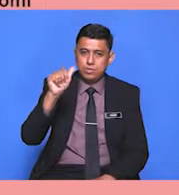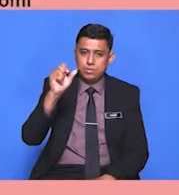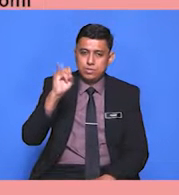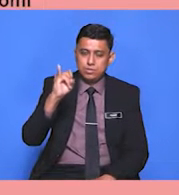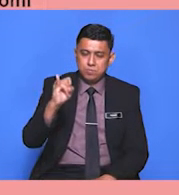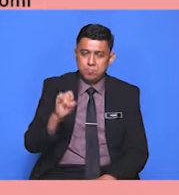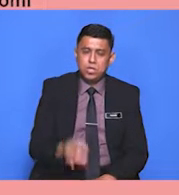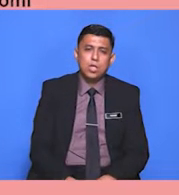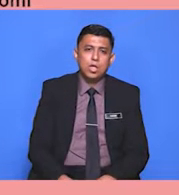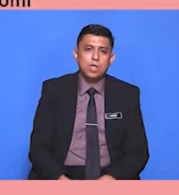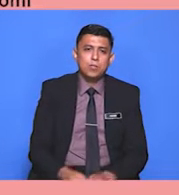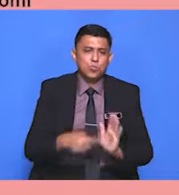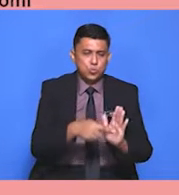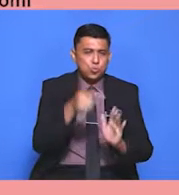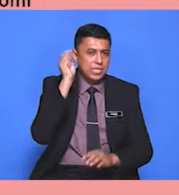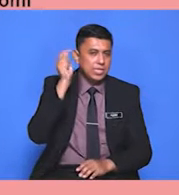segmen sebelum ini.